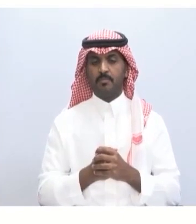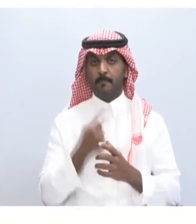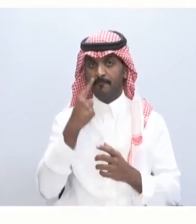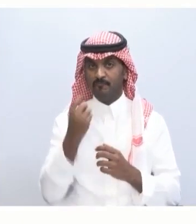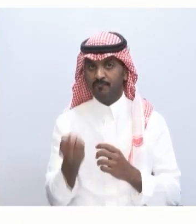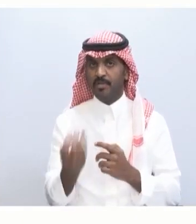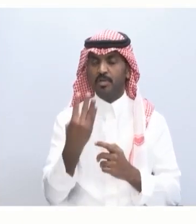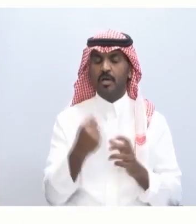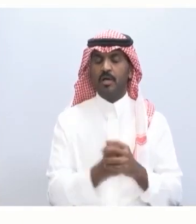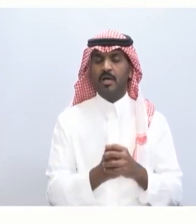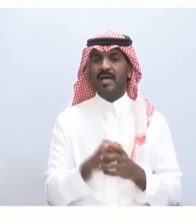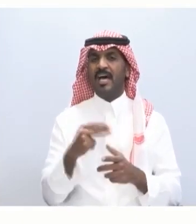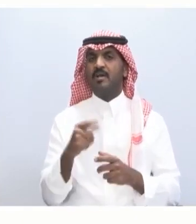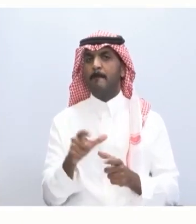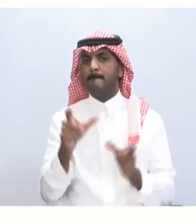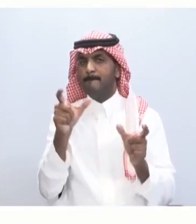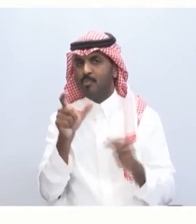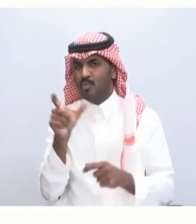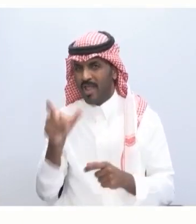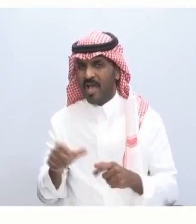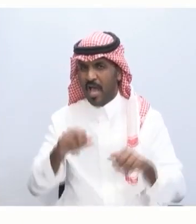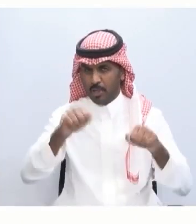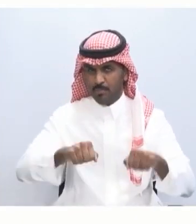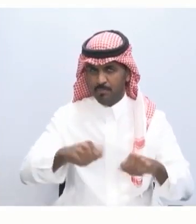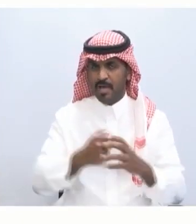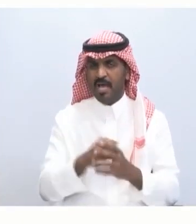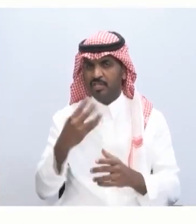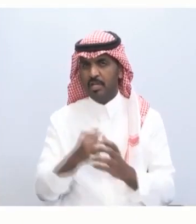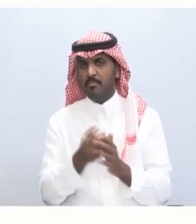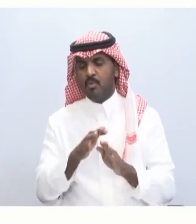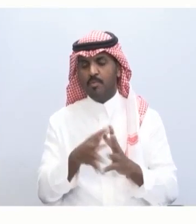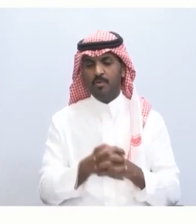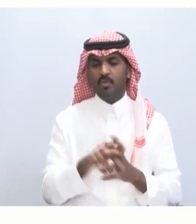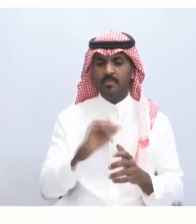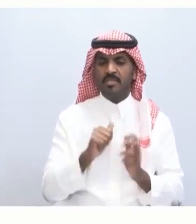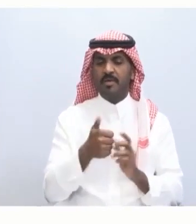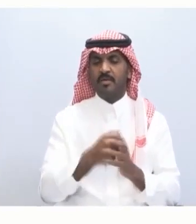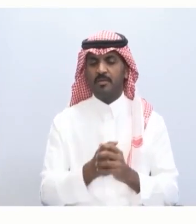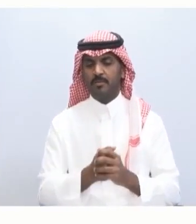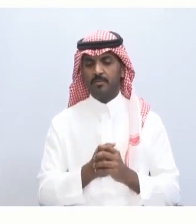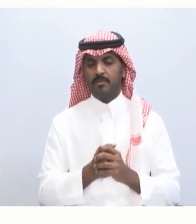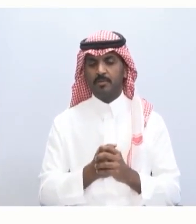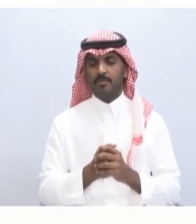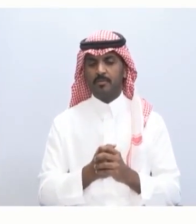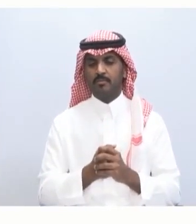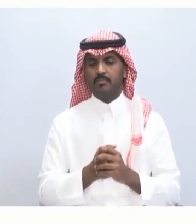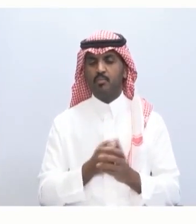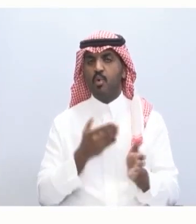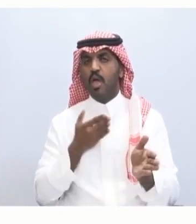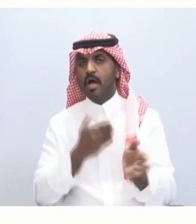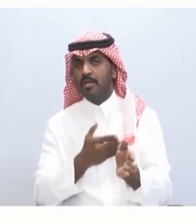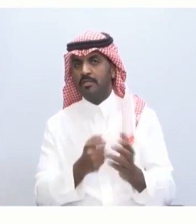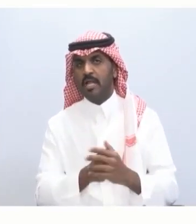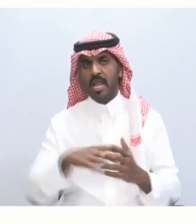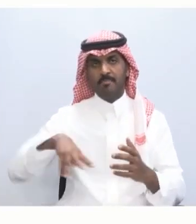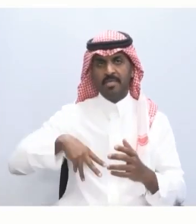باغه عجلان امام البوابه ولم يتمكن منه وقام بملاحقته الامير